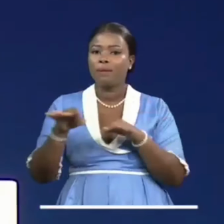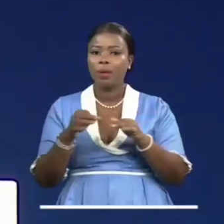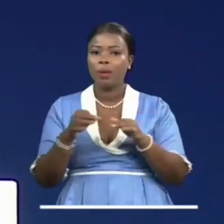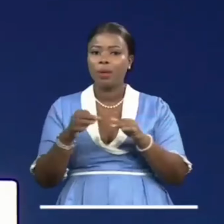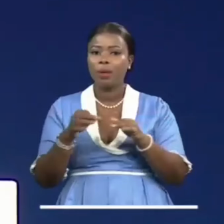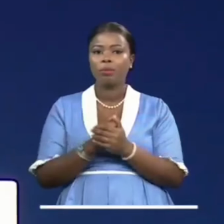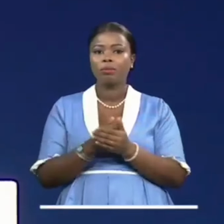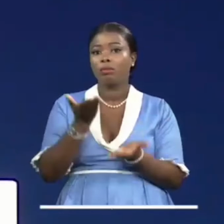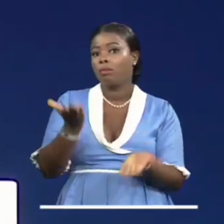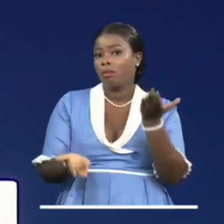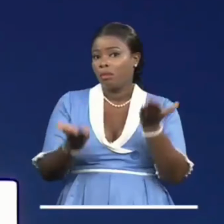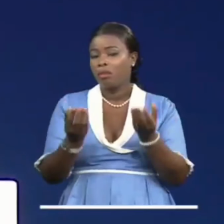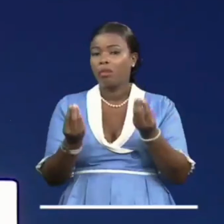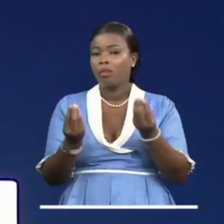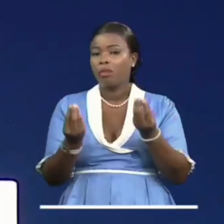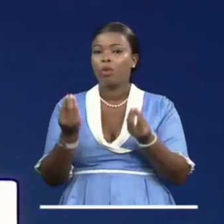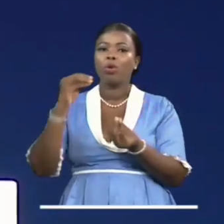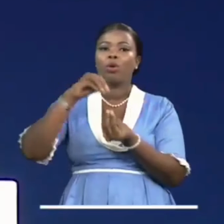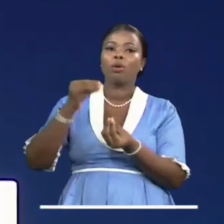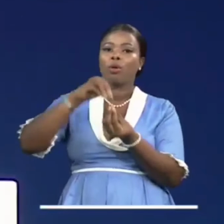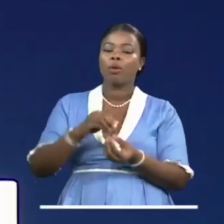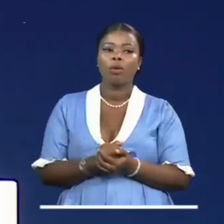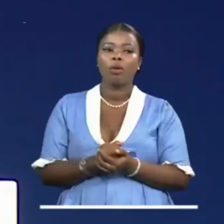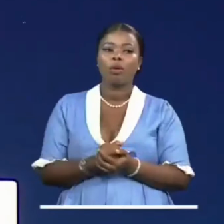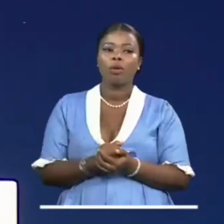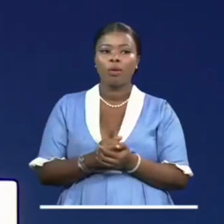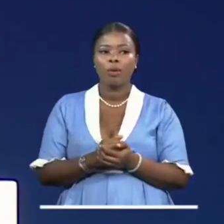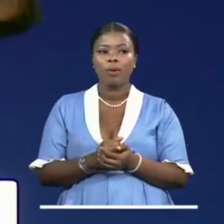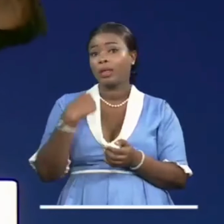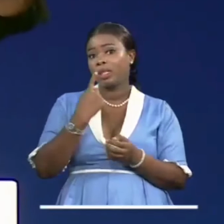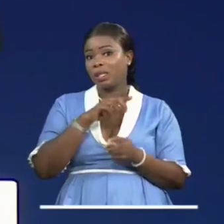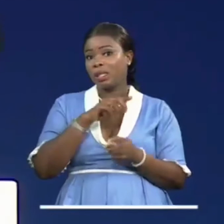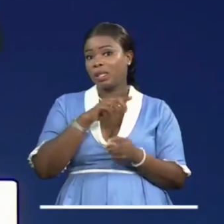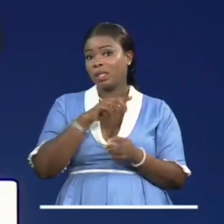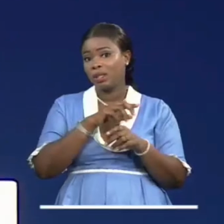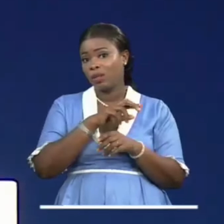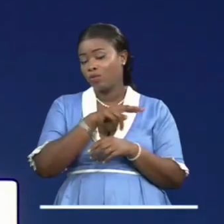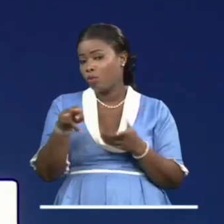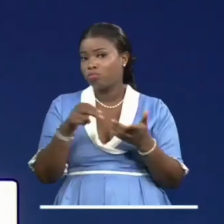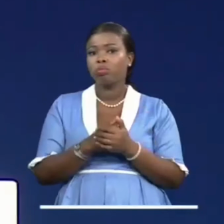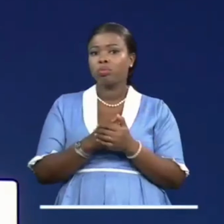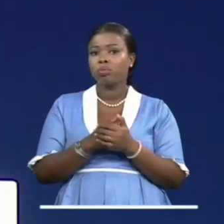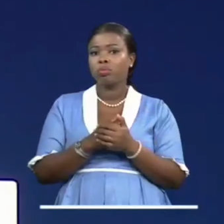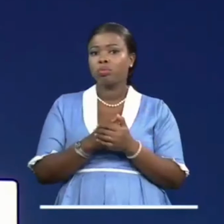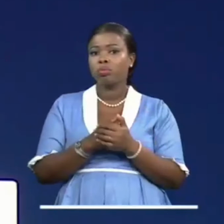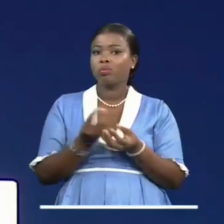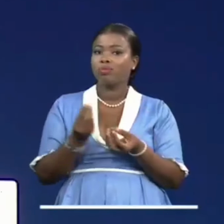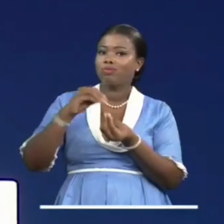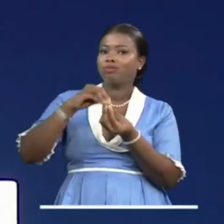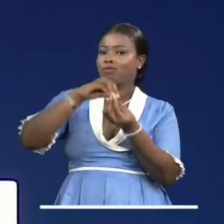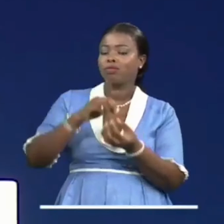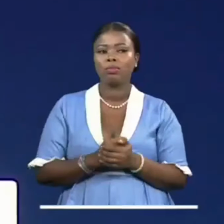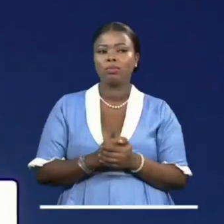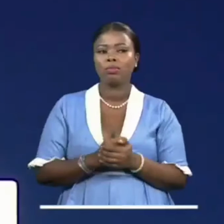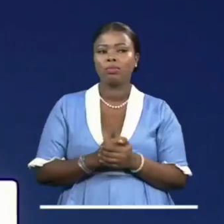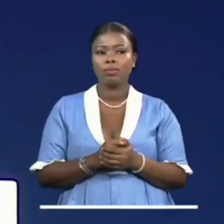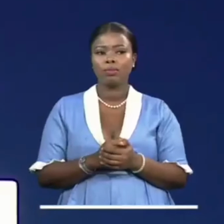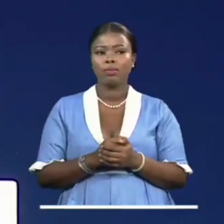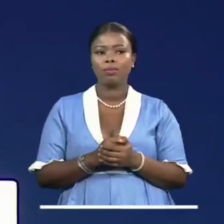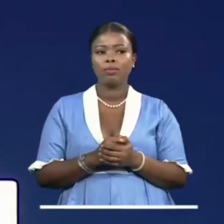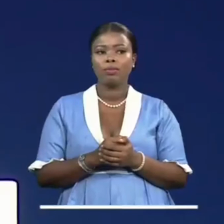commerciale va augmenter fondamentalement à la faveur des exportations qui vont qui vont vraiment augmenter et une maîtrise des importations de bien